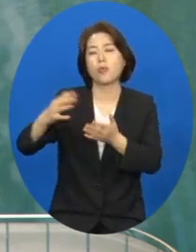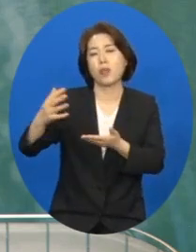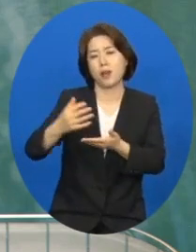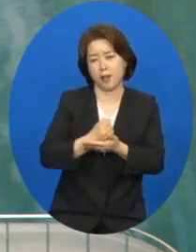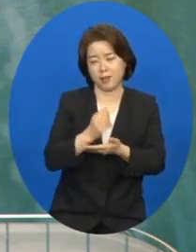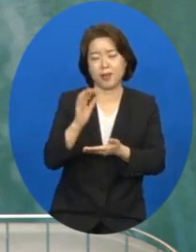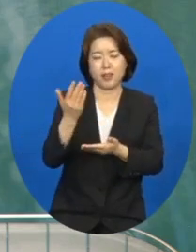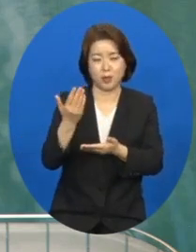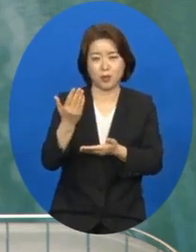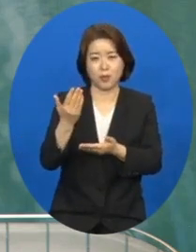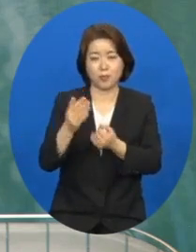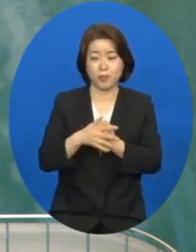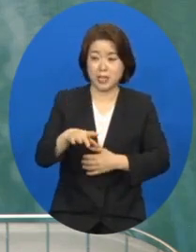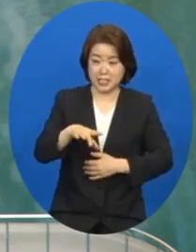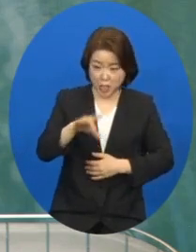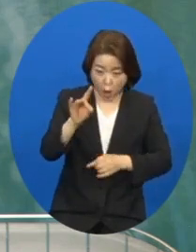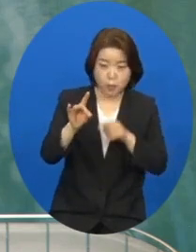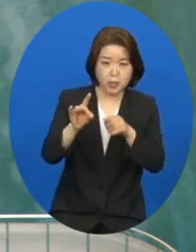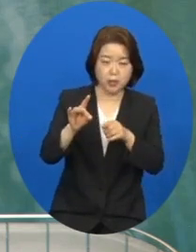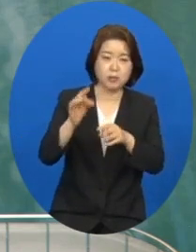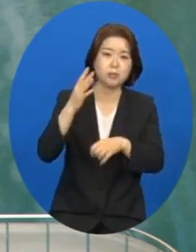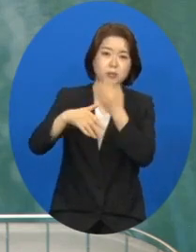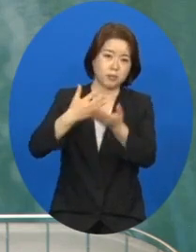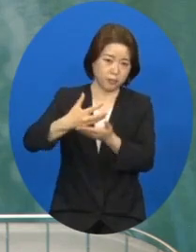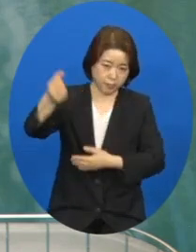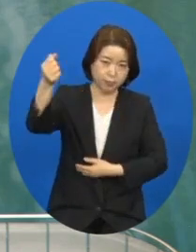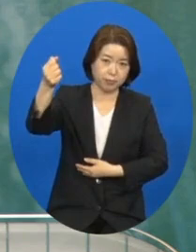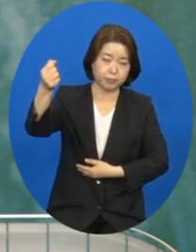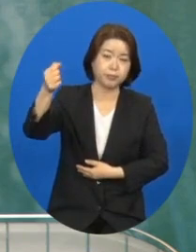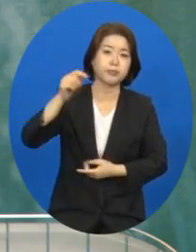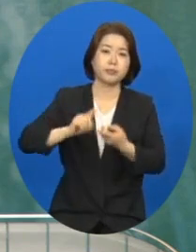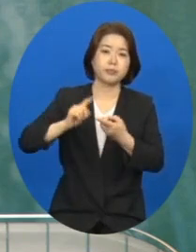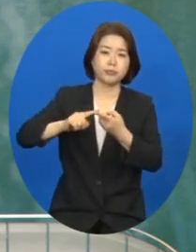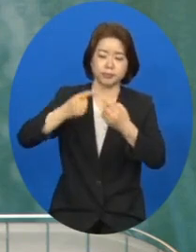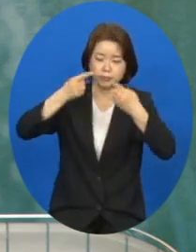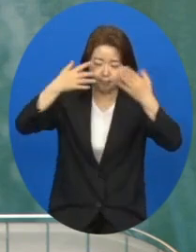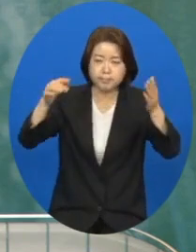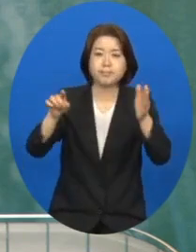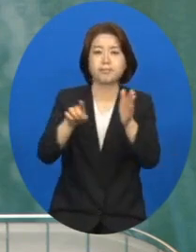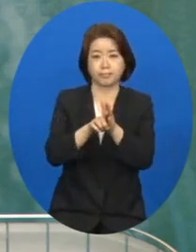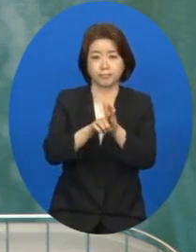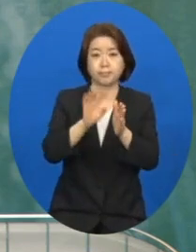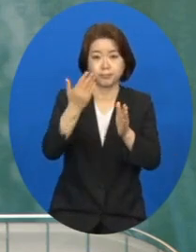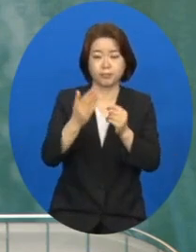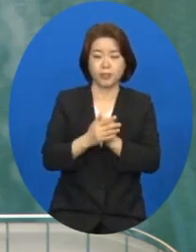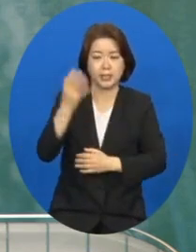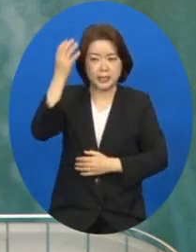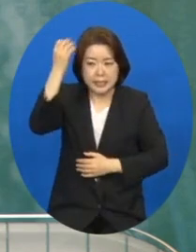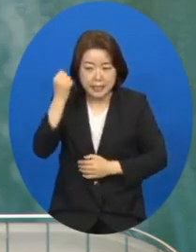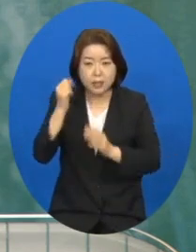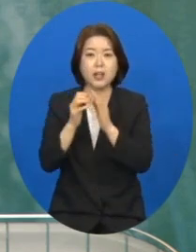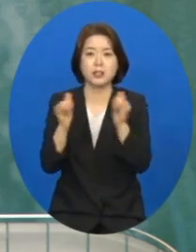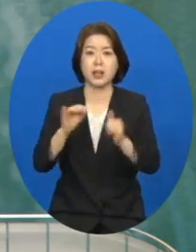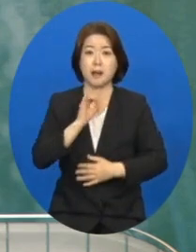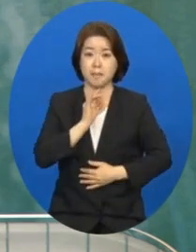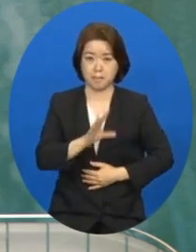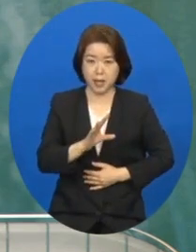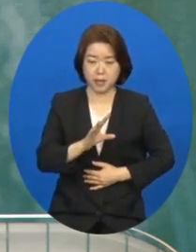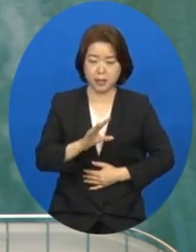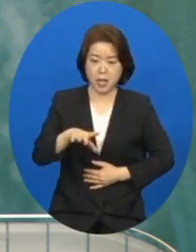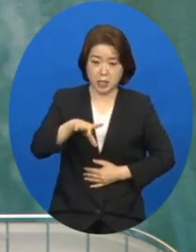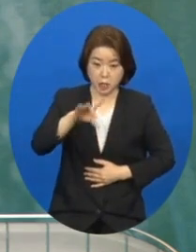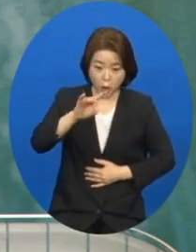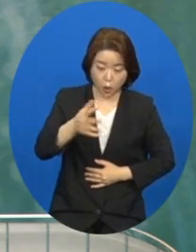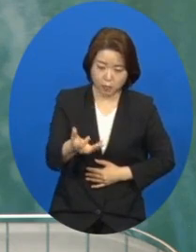거예요. 첫 것은 하나님의 것이다. 이 사실이 분명히 믿어지고 기억하는 사람이어야만 첫